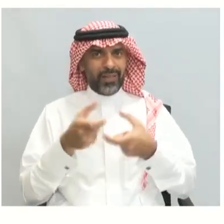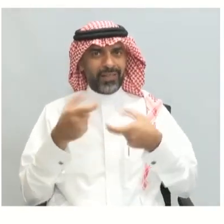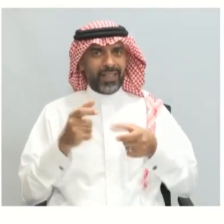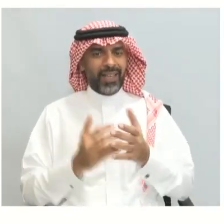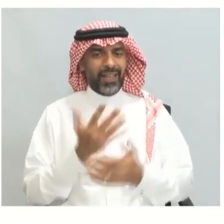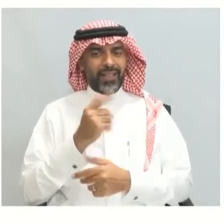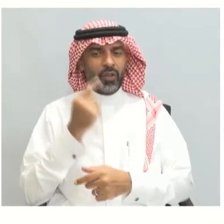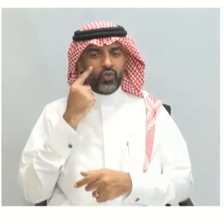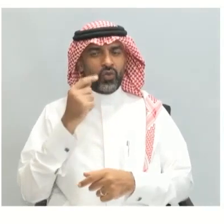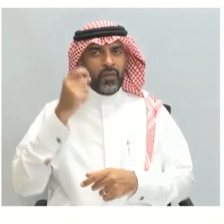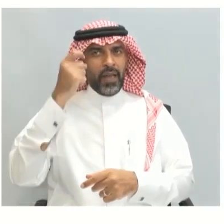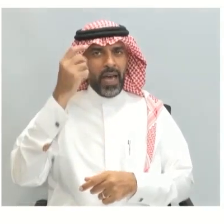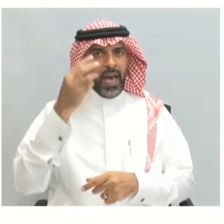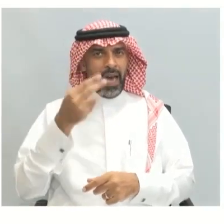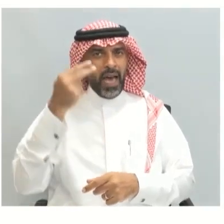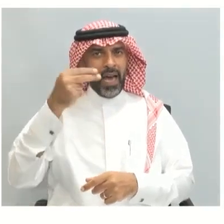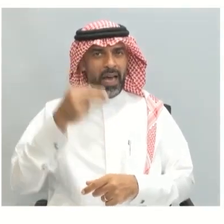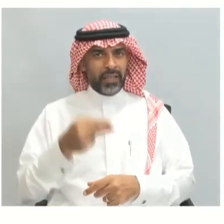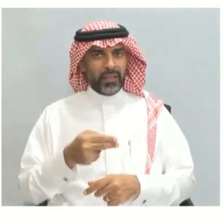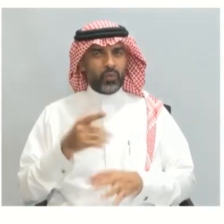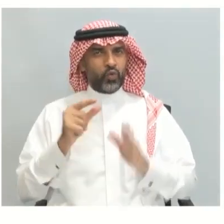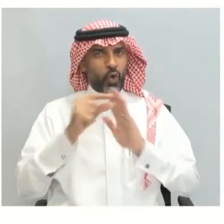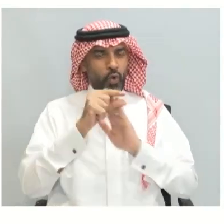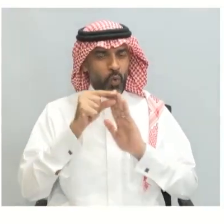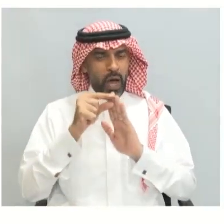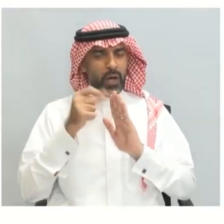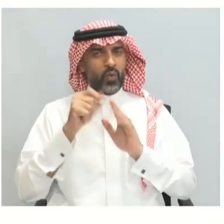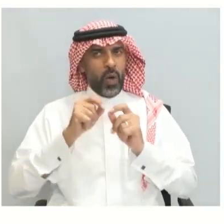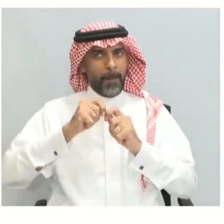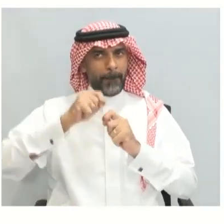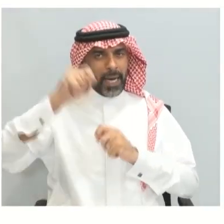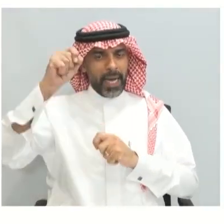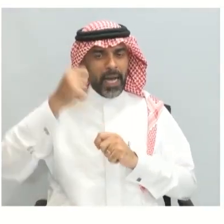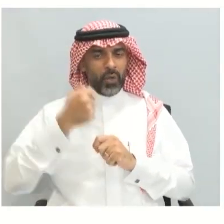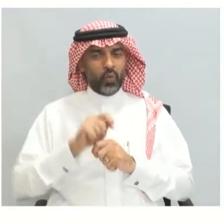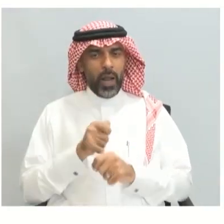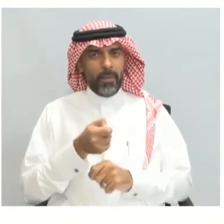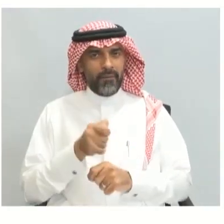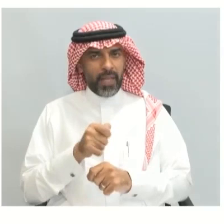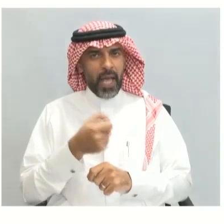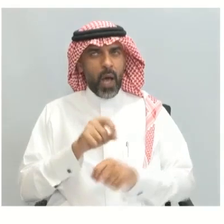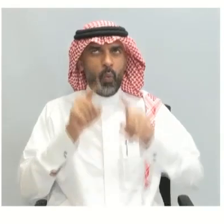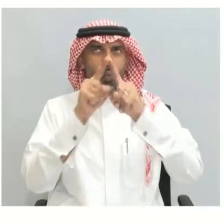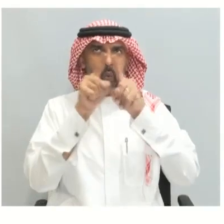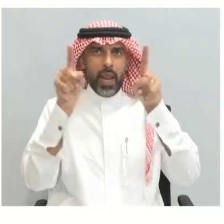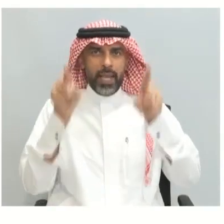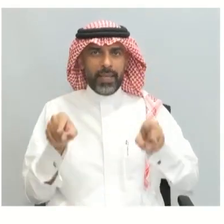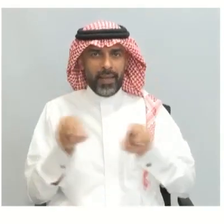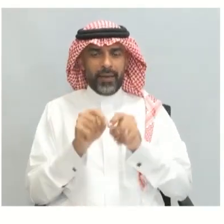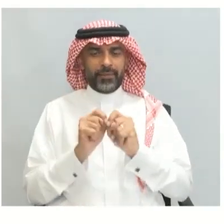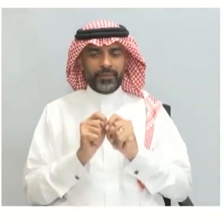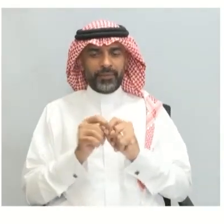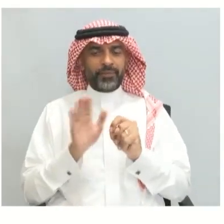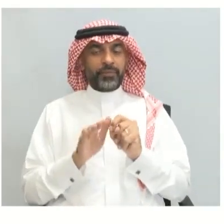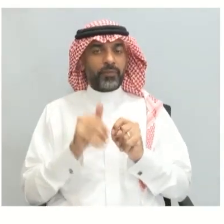نتعرف على عناصر الخريطه منها العنوان والمقياس والمفتاح والاطار وننتقل بعد